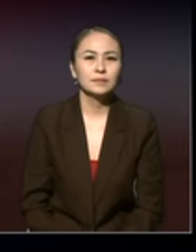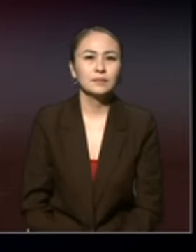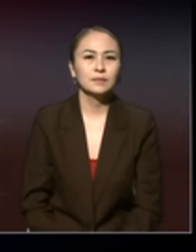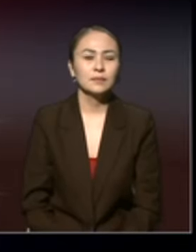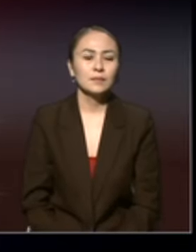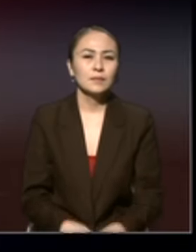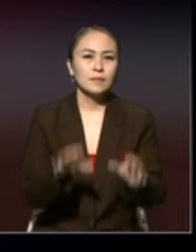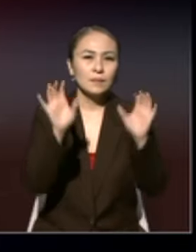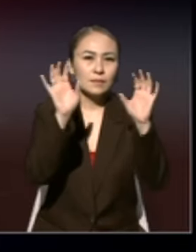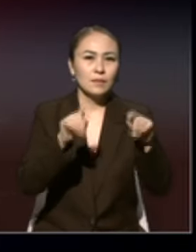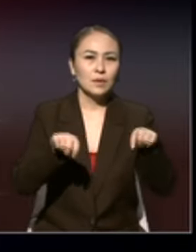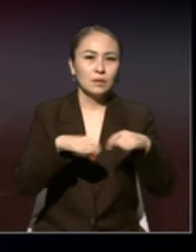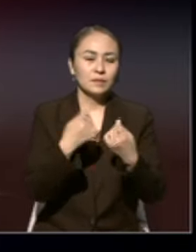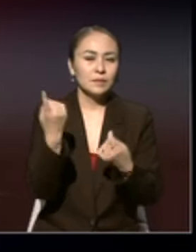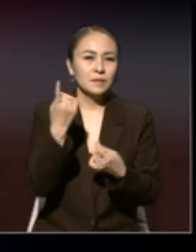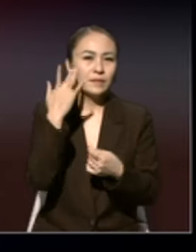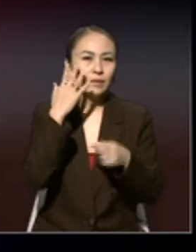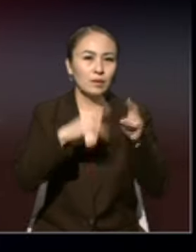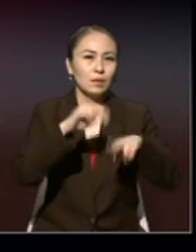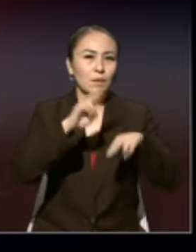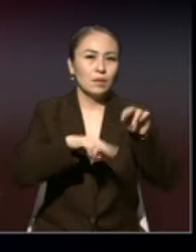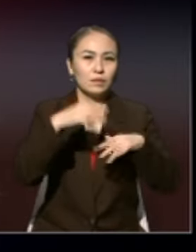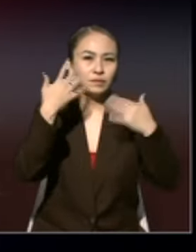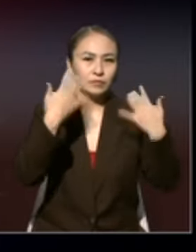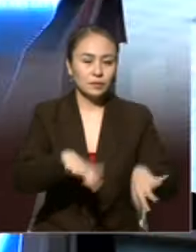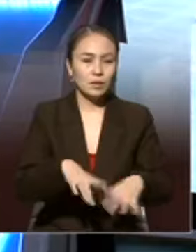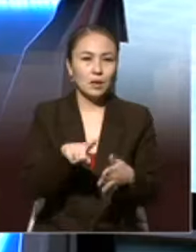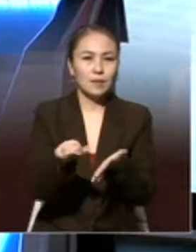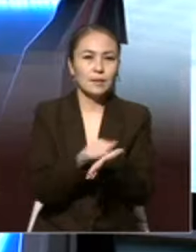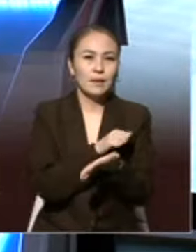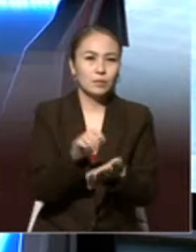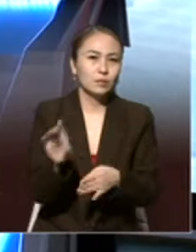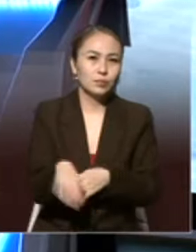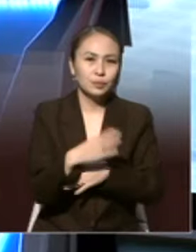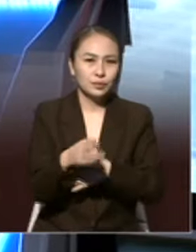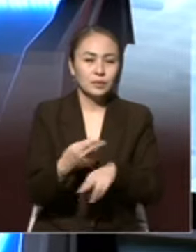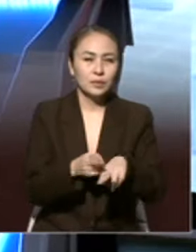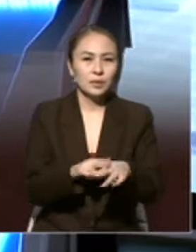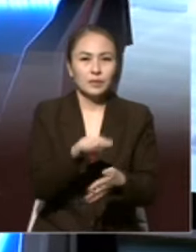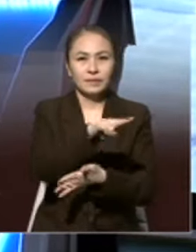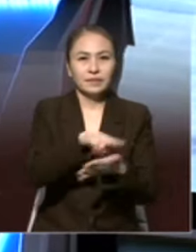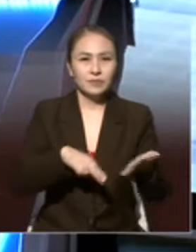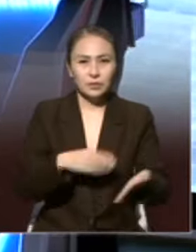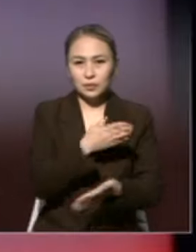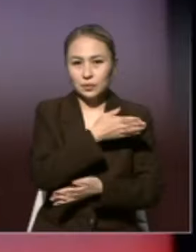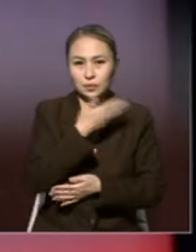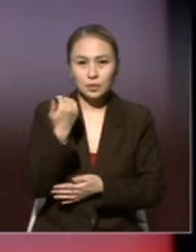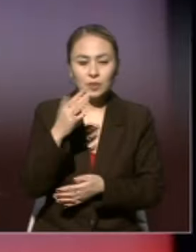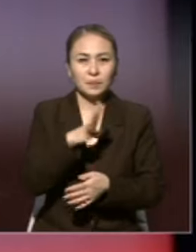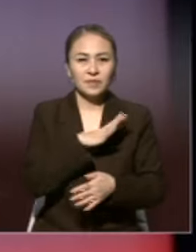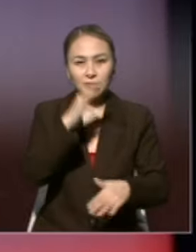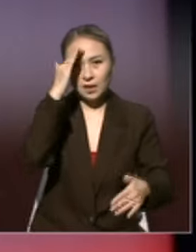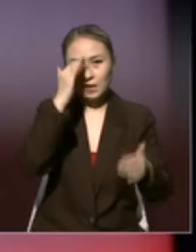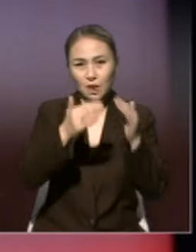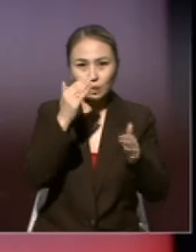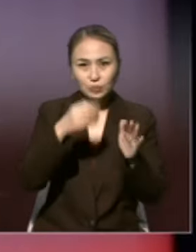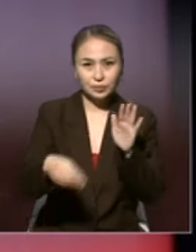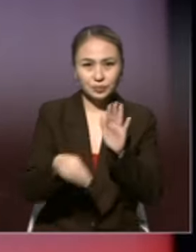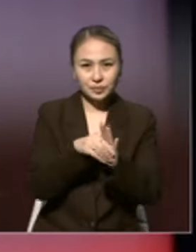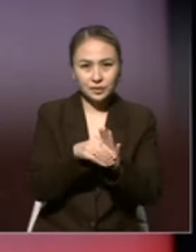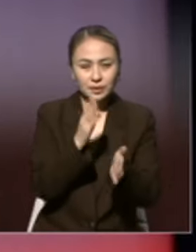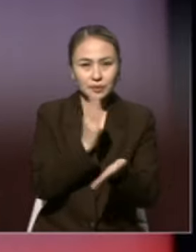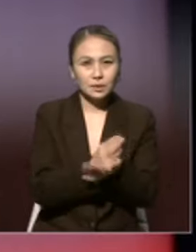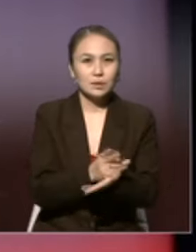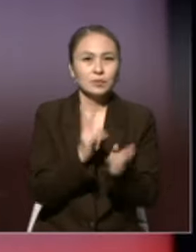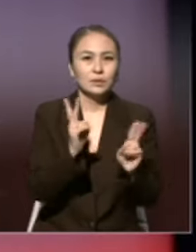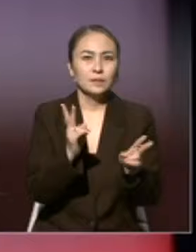да, кейіннен оны заңдастыруға ұйғарады. Оған да енді көмектесетін енді мемлекеттік органдар, коррупция да бар арасында. Енді